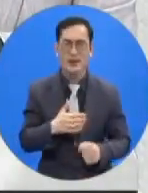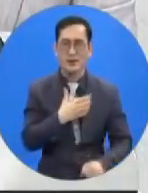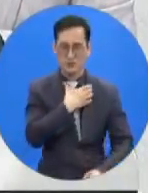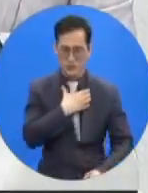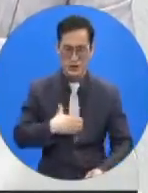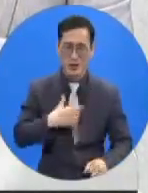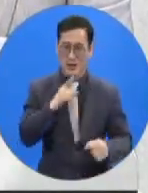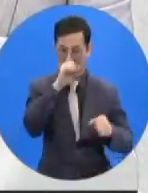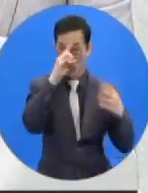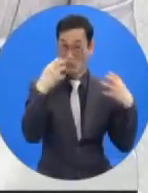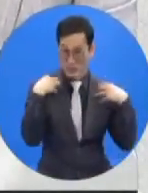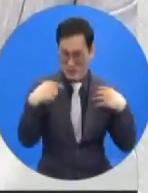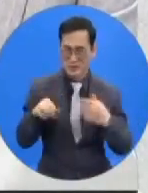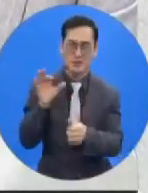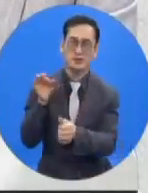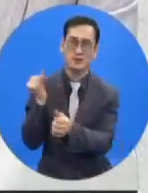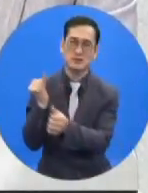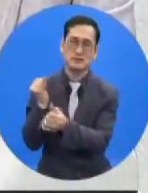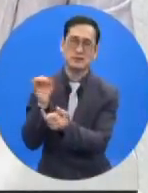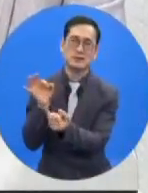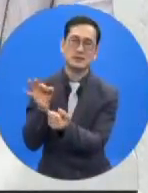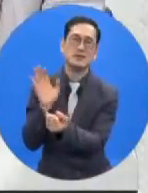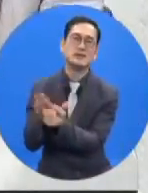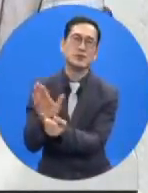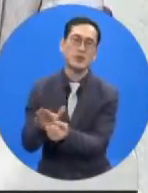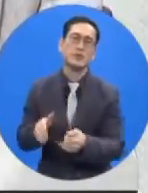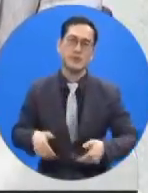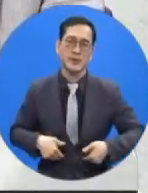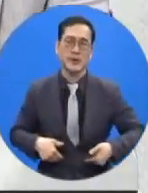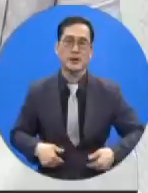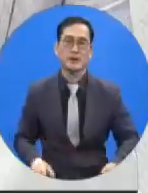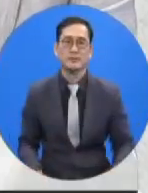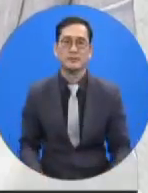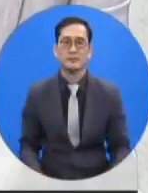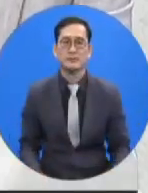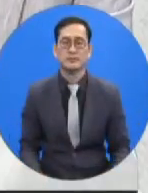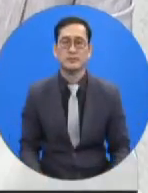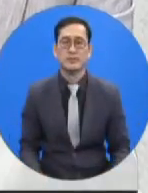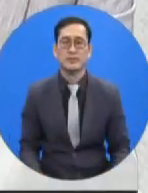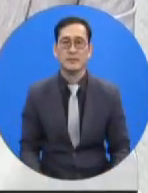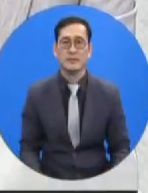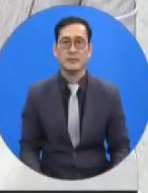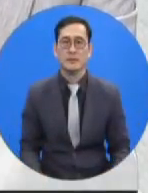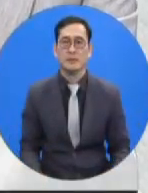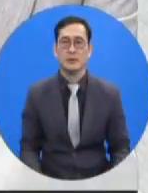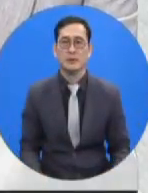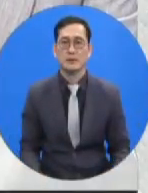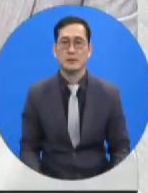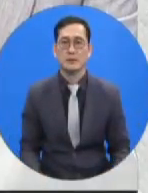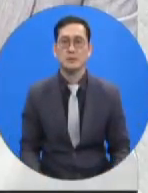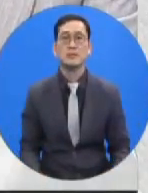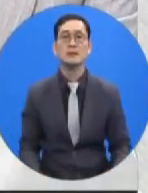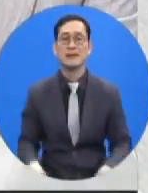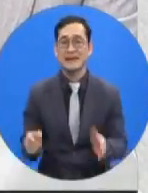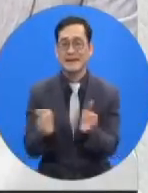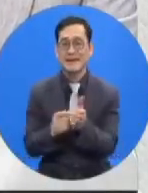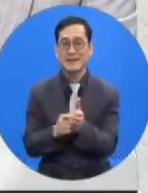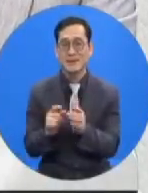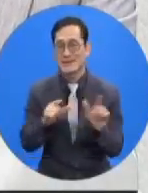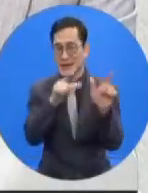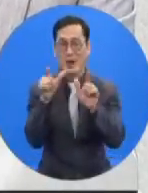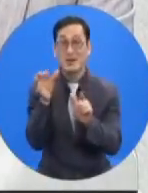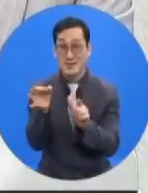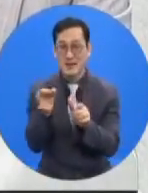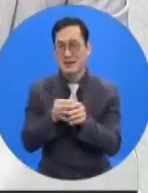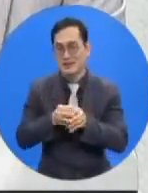지원을 생각을 해봐야 될 것 같아요. 저분들에게는요. 지금 정치권에서 얘기하는 자 긴급생활자금 50만 원 주자,